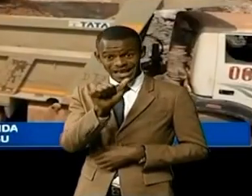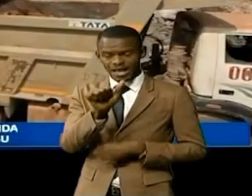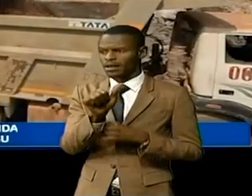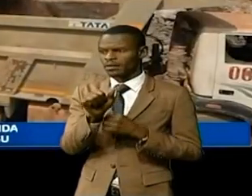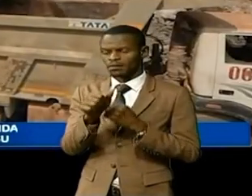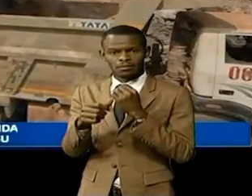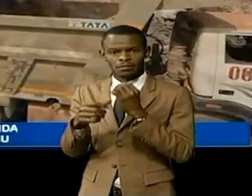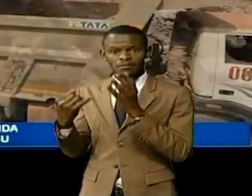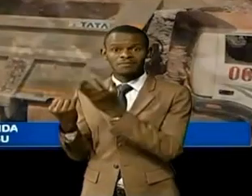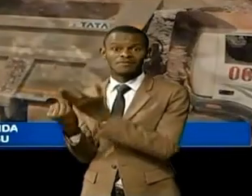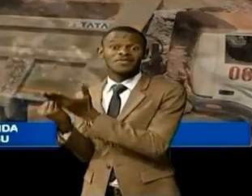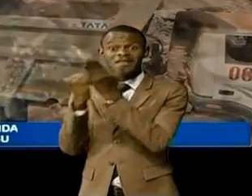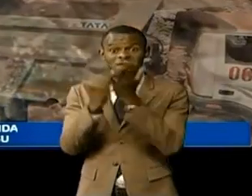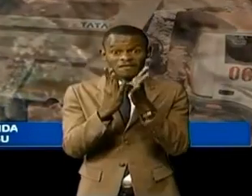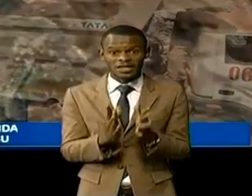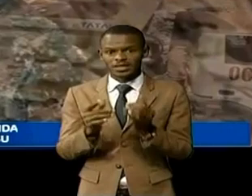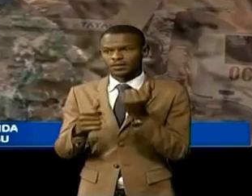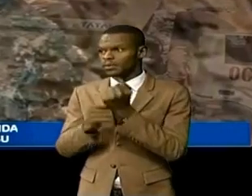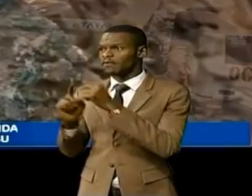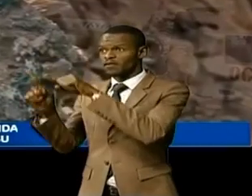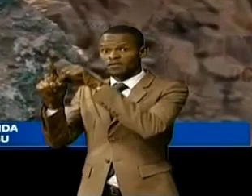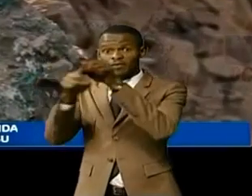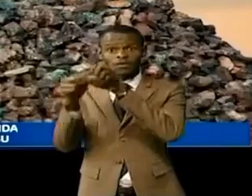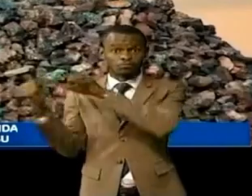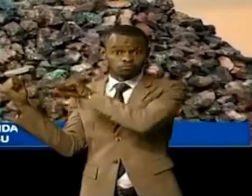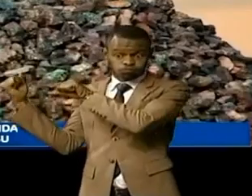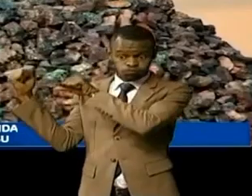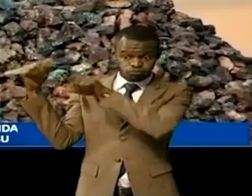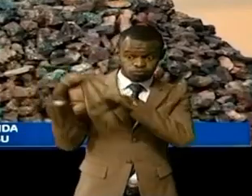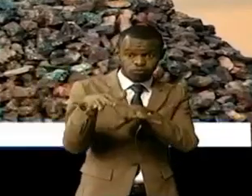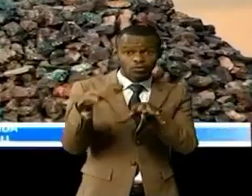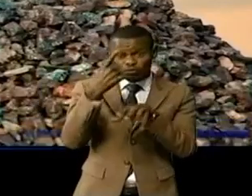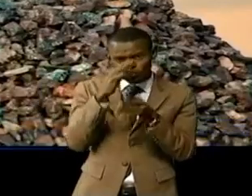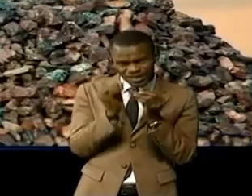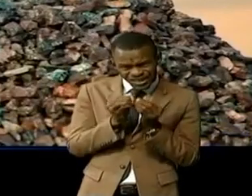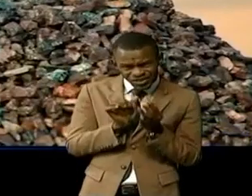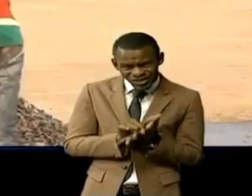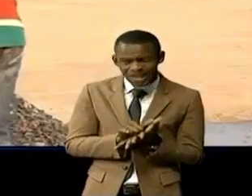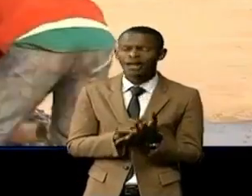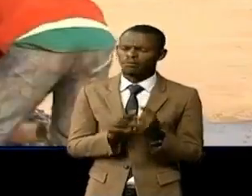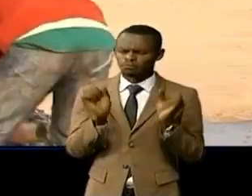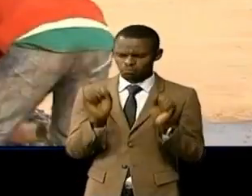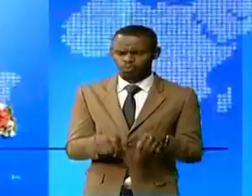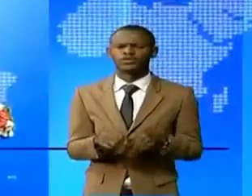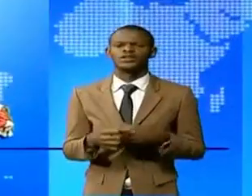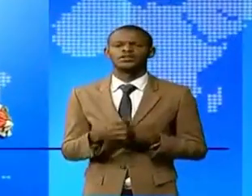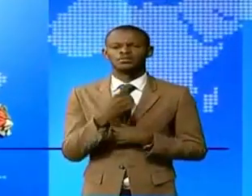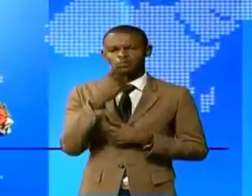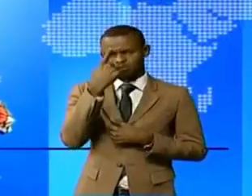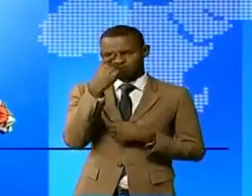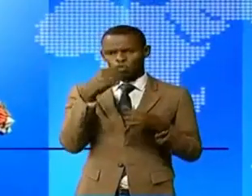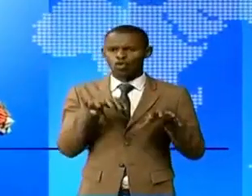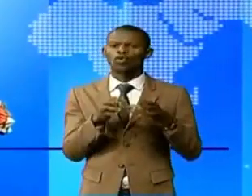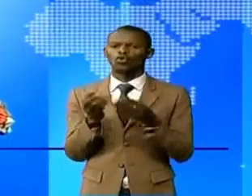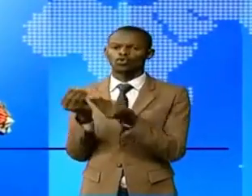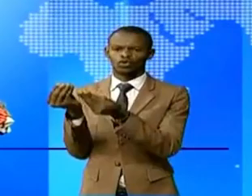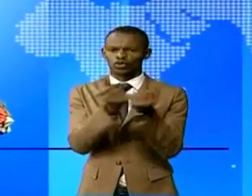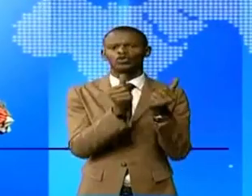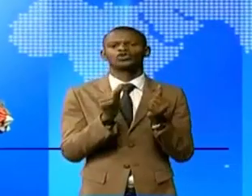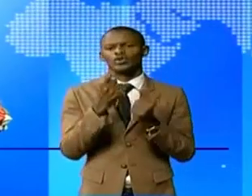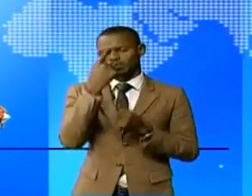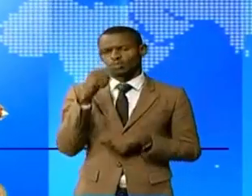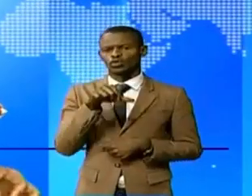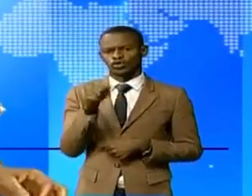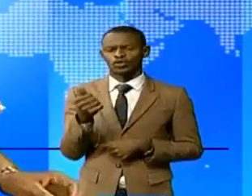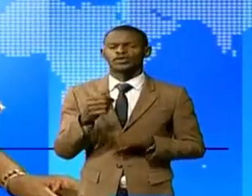et industriels pour ces business forums, car la RDC est un pays solution aux autres. Le concept